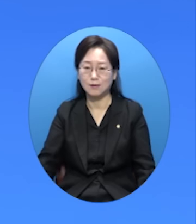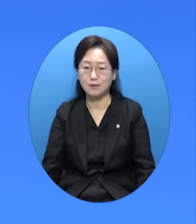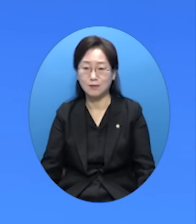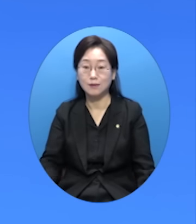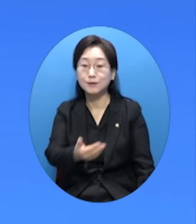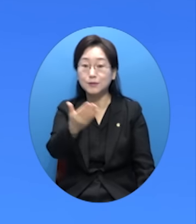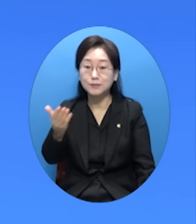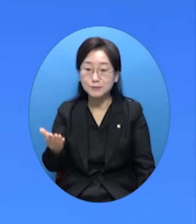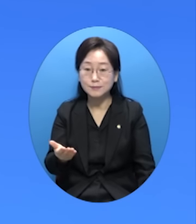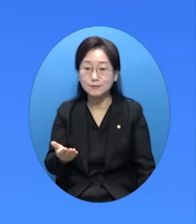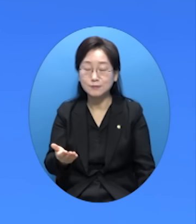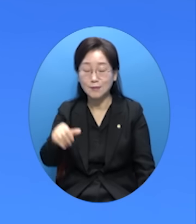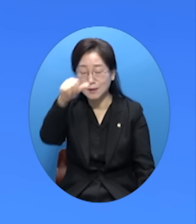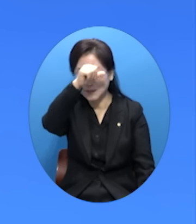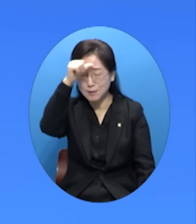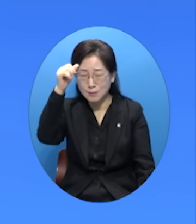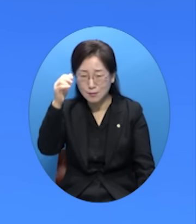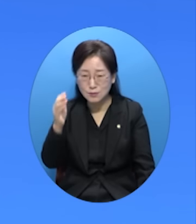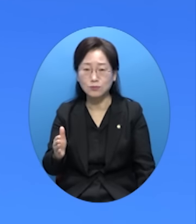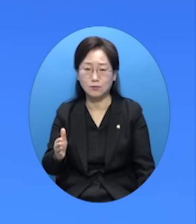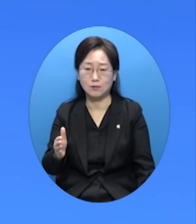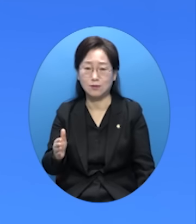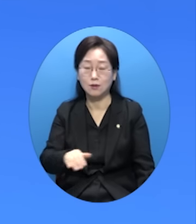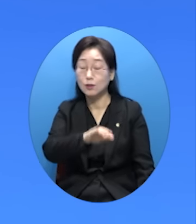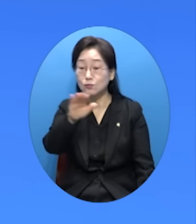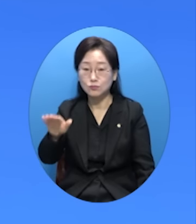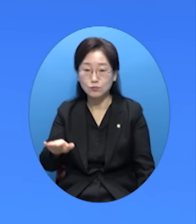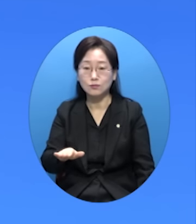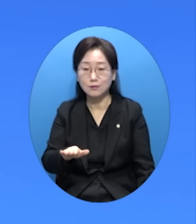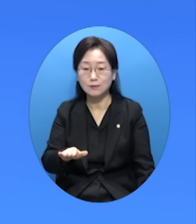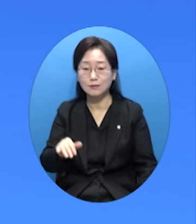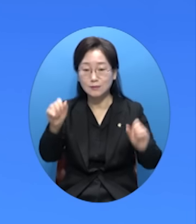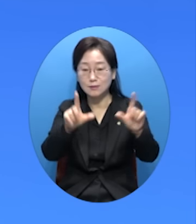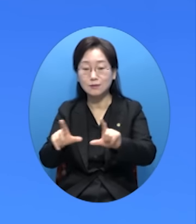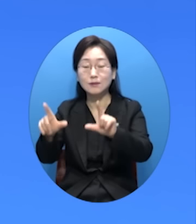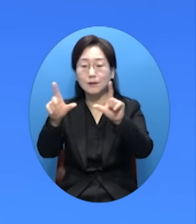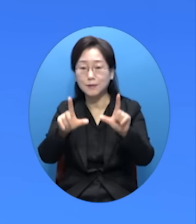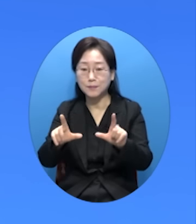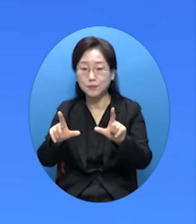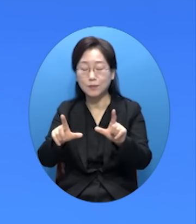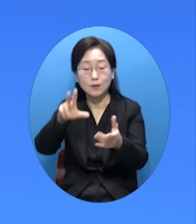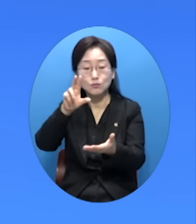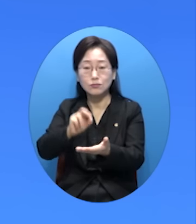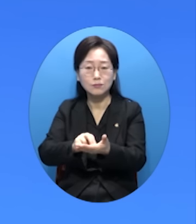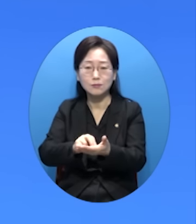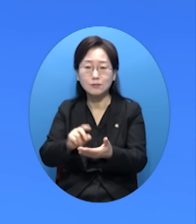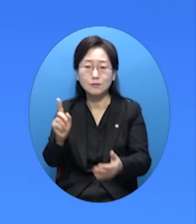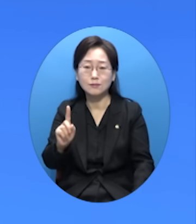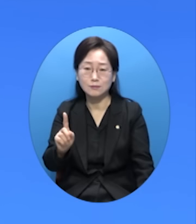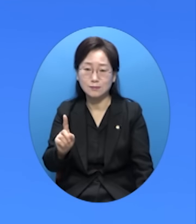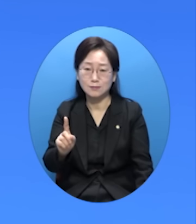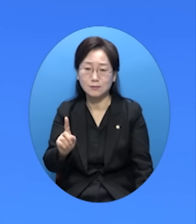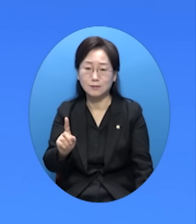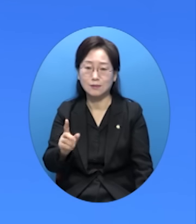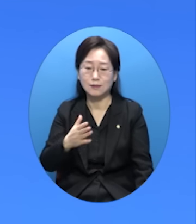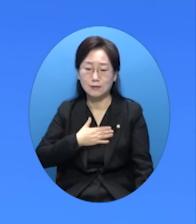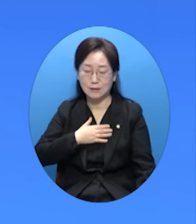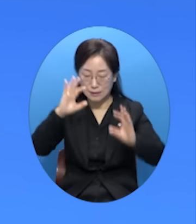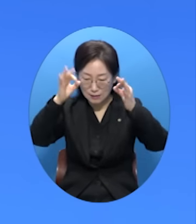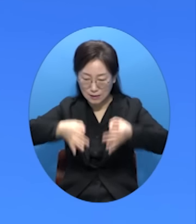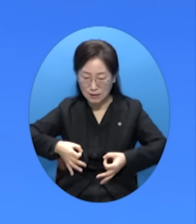여러분, 평생 동안 우리의 삶의 숙제는 내